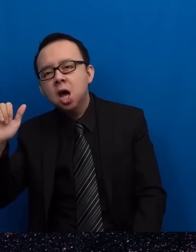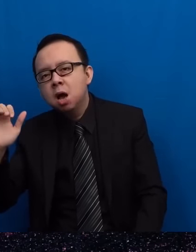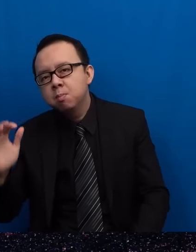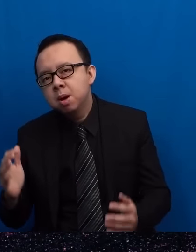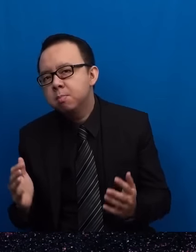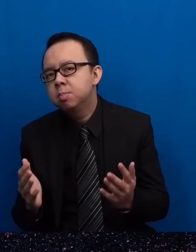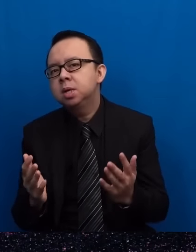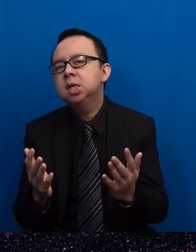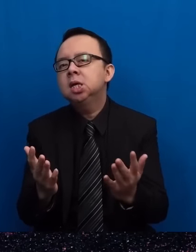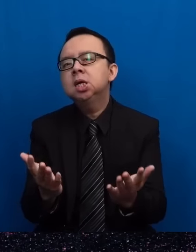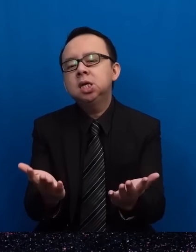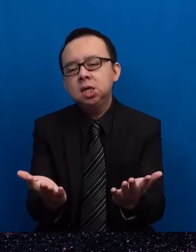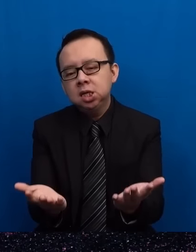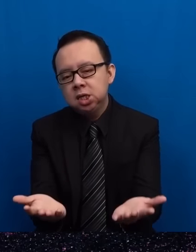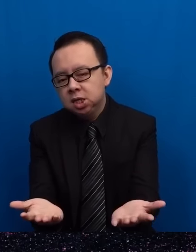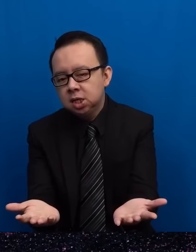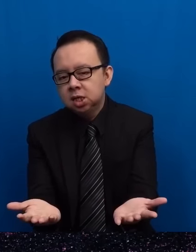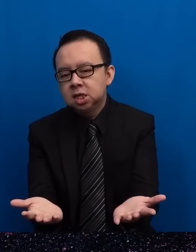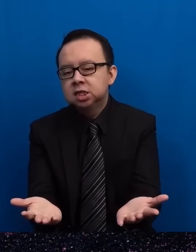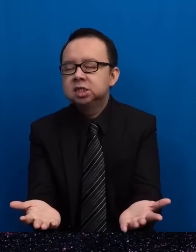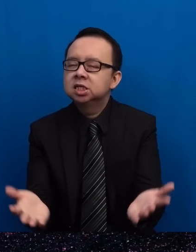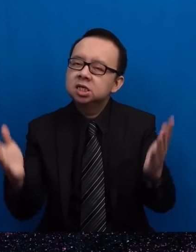Engkaulah yang memberi